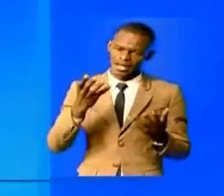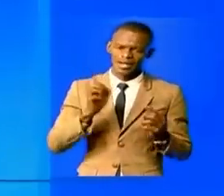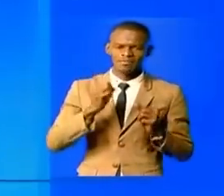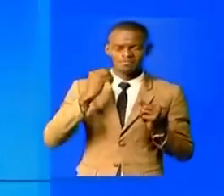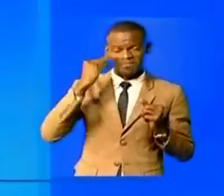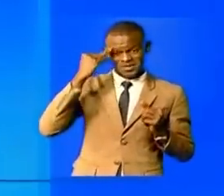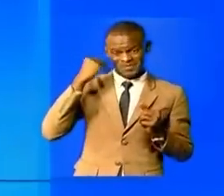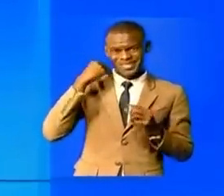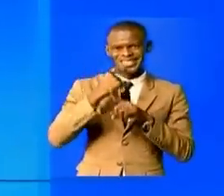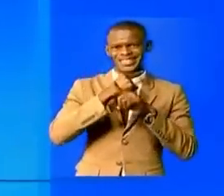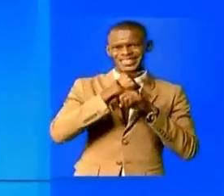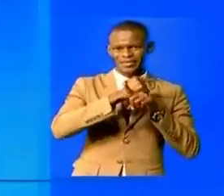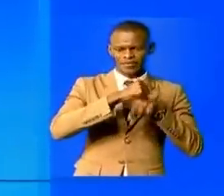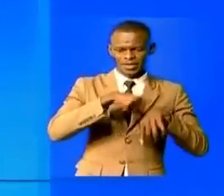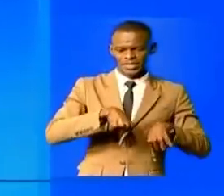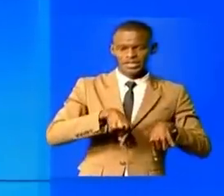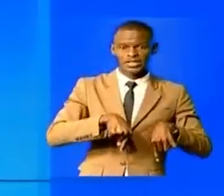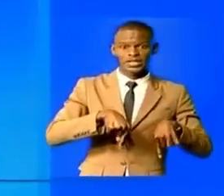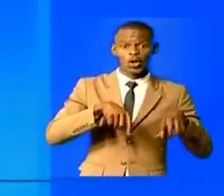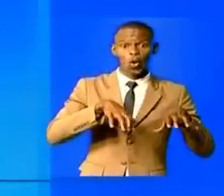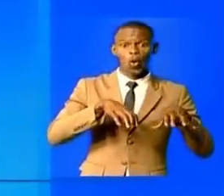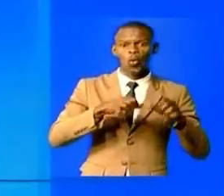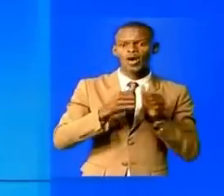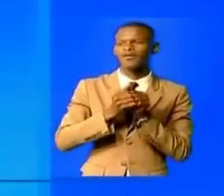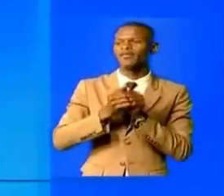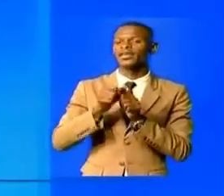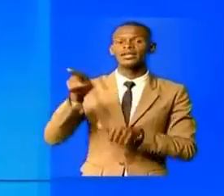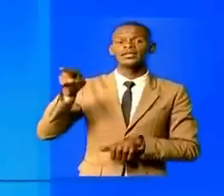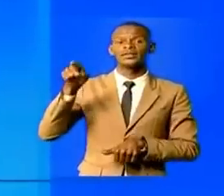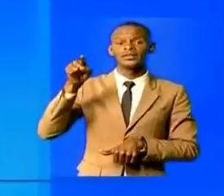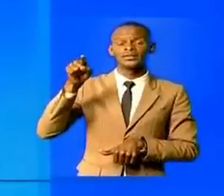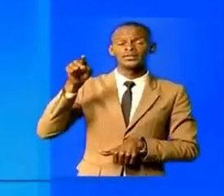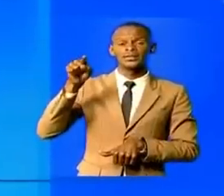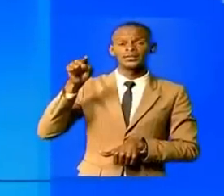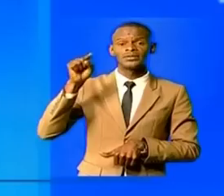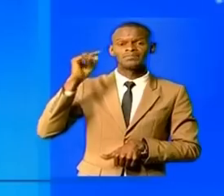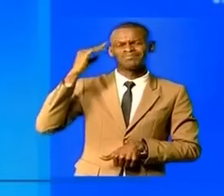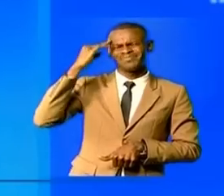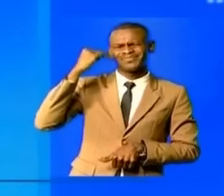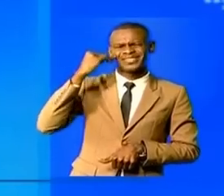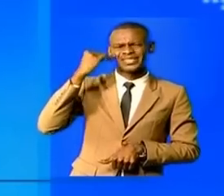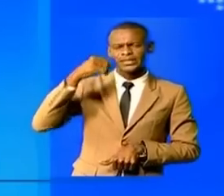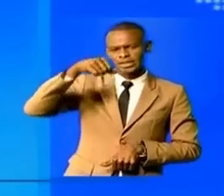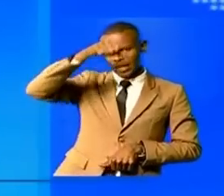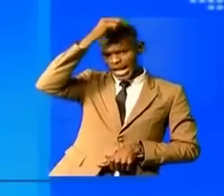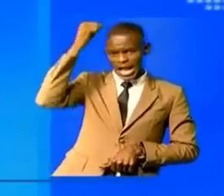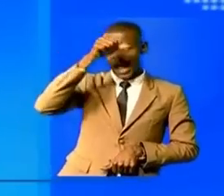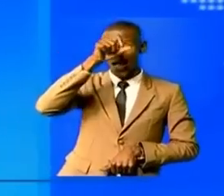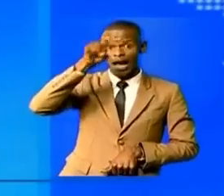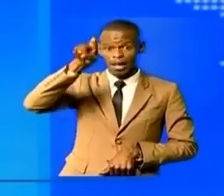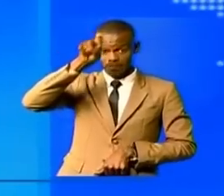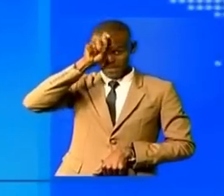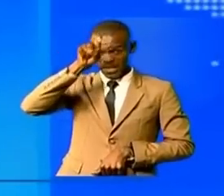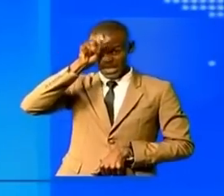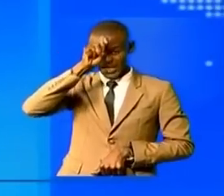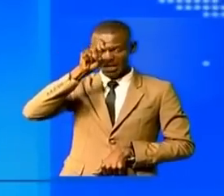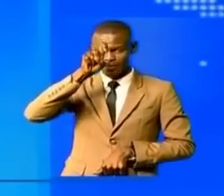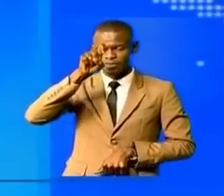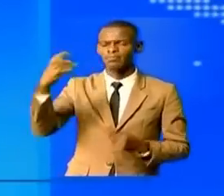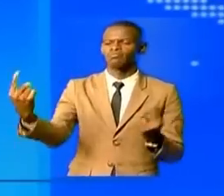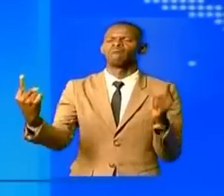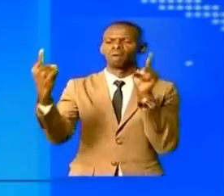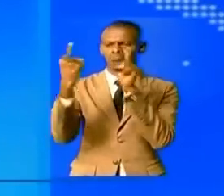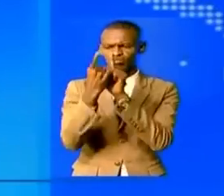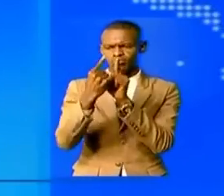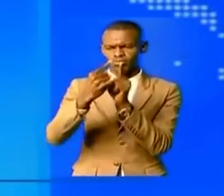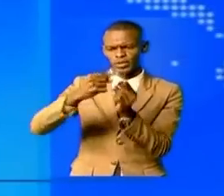du Congo et son homologue de la République arabe d'Égypte. C'était au siège du Collège de hautes études